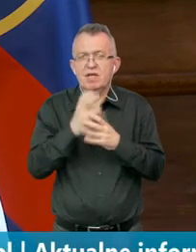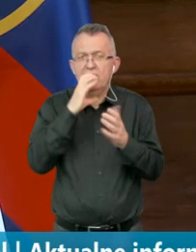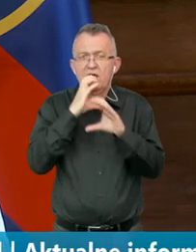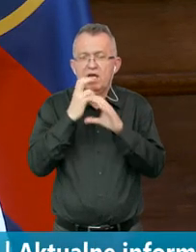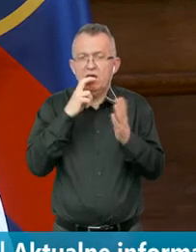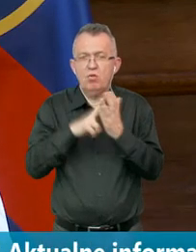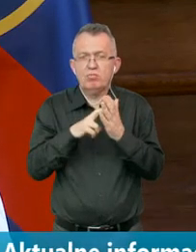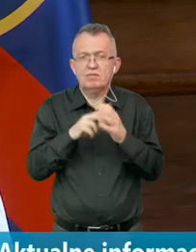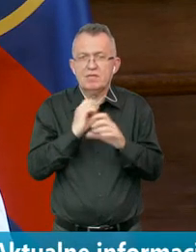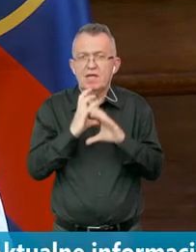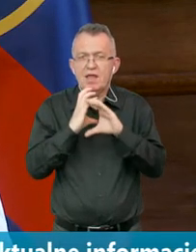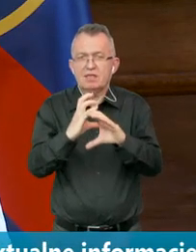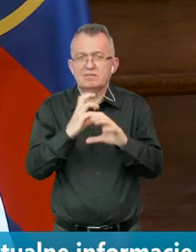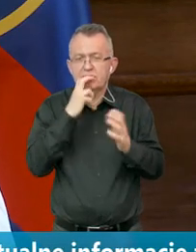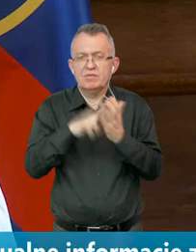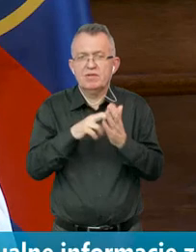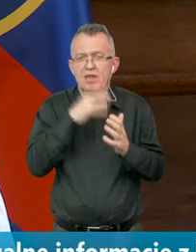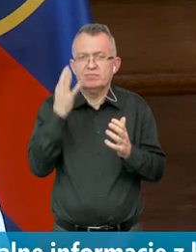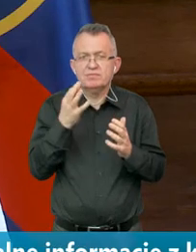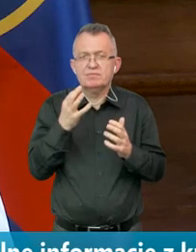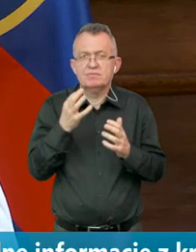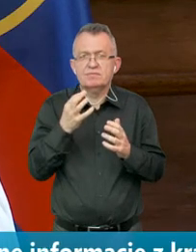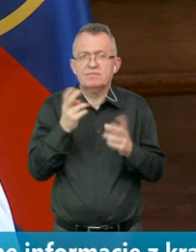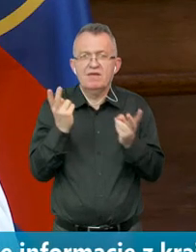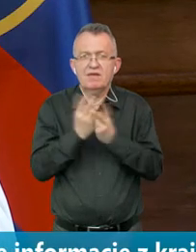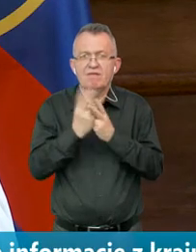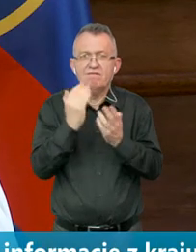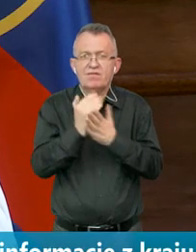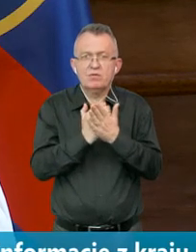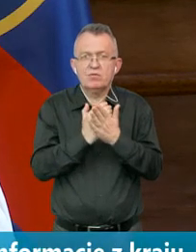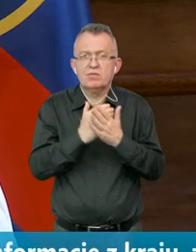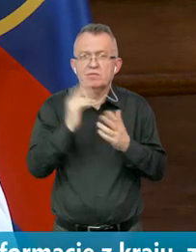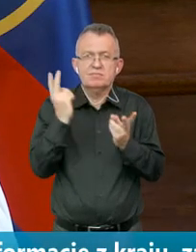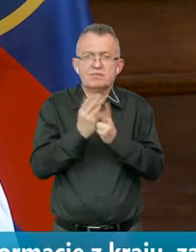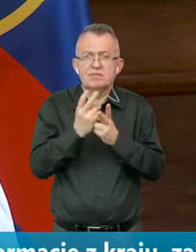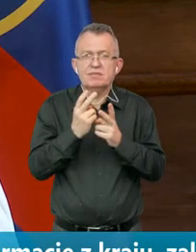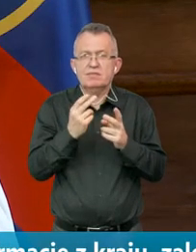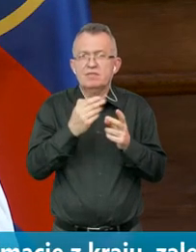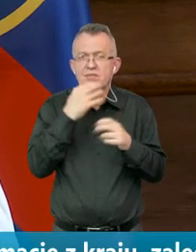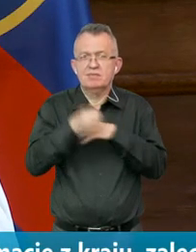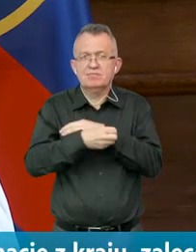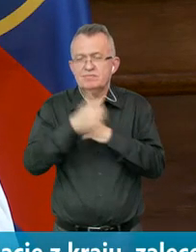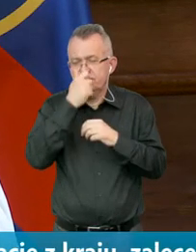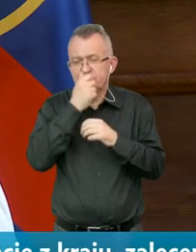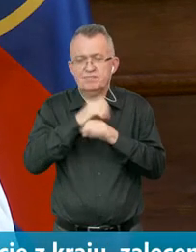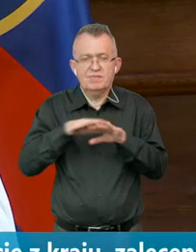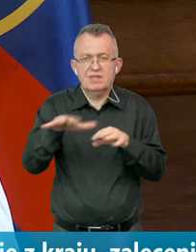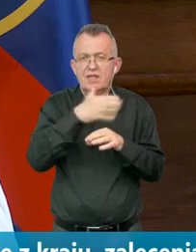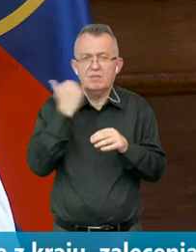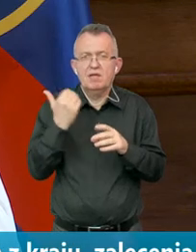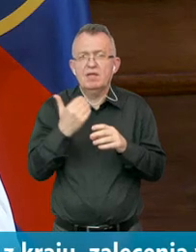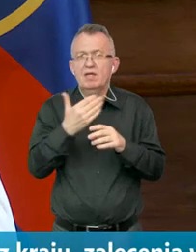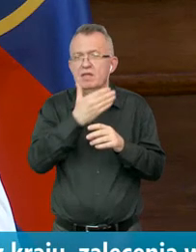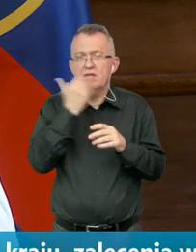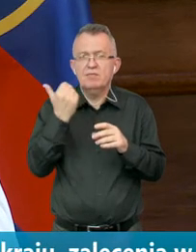ponieważ autobus elektryczny ma ten sam walor, że nie zatruwa środowiska w swoim najbliższym otoczeniu, natomiast nie